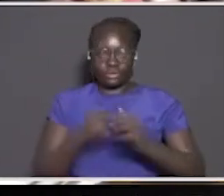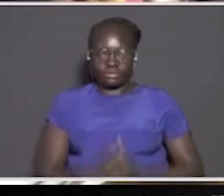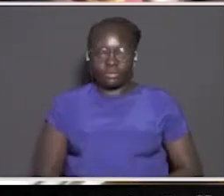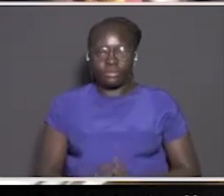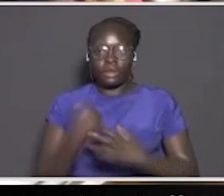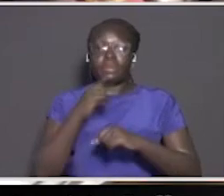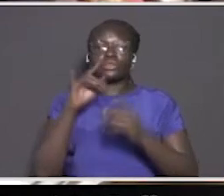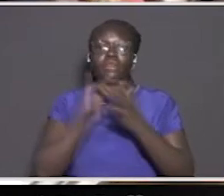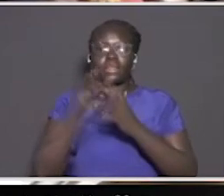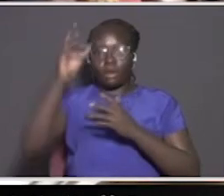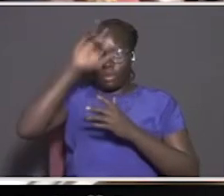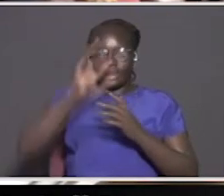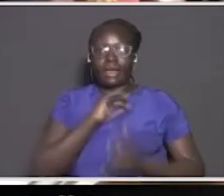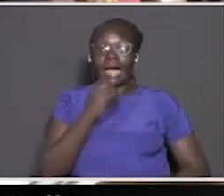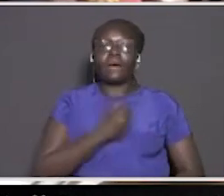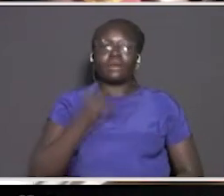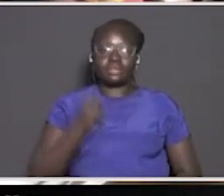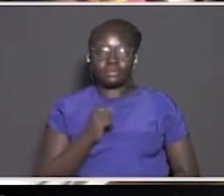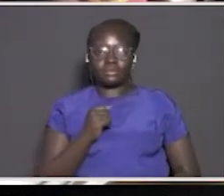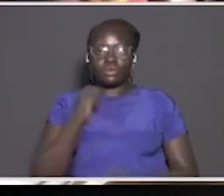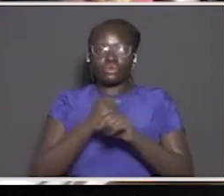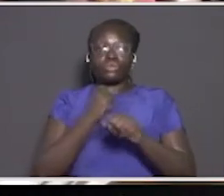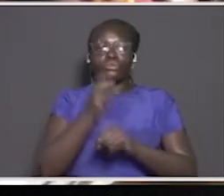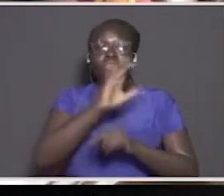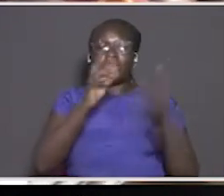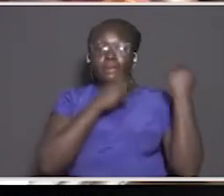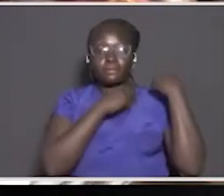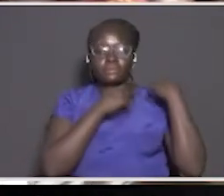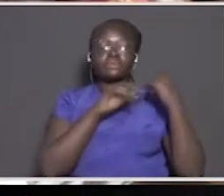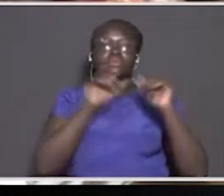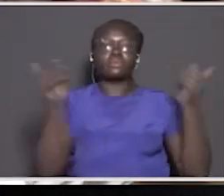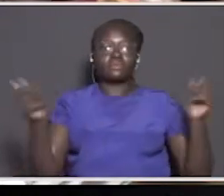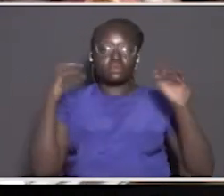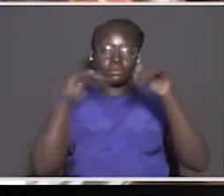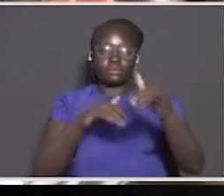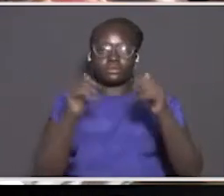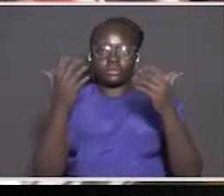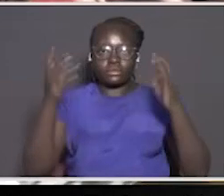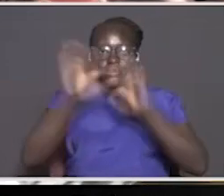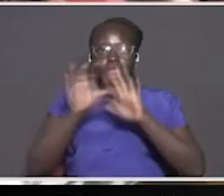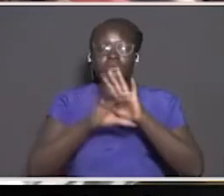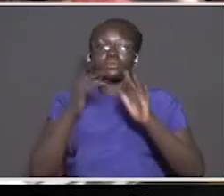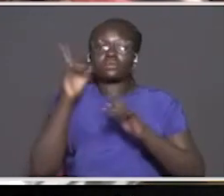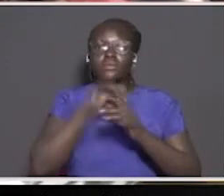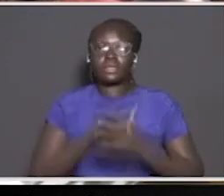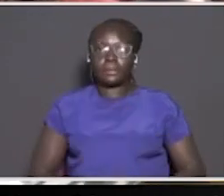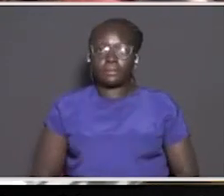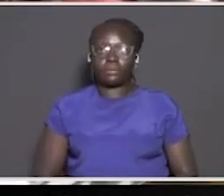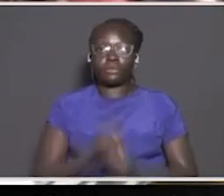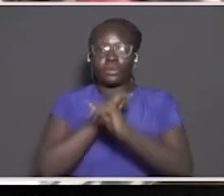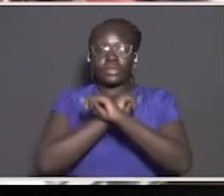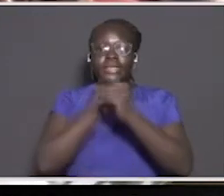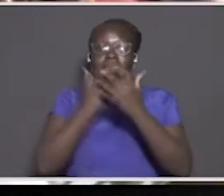kuhakikisha kwamba polisi wetu wanatimiza wajibu wao kulingana na vile katiba inavyosema, walinde